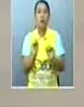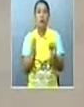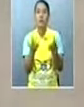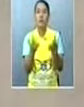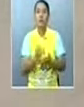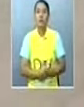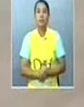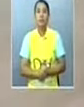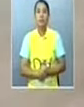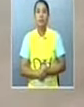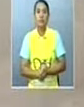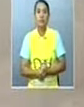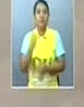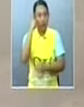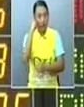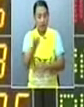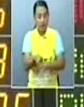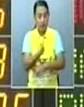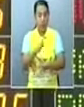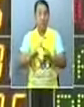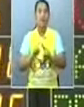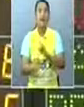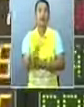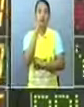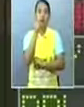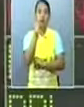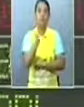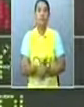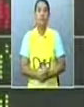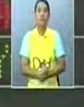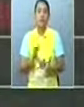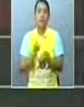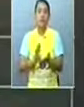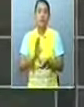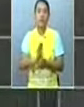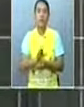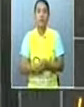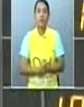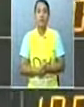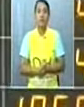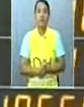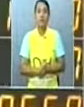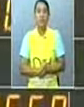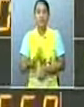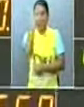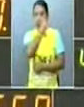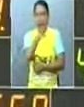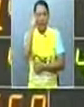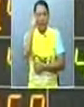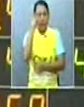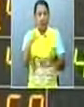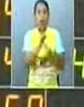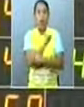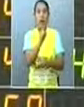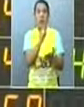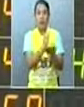ะสร้างอัตราผลตอบแทนที่ดีจากการลงทุนด้วยส่วนใครที่บอกว่า ช่วงนี้เนี่ยนะคะยังเป็นวันหยุดฟันหลอนะคะสัก